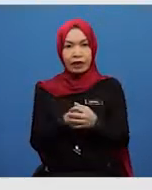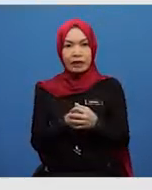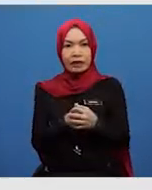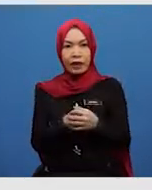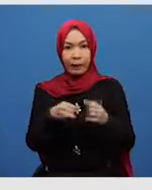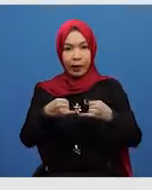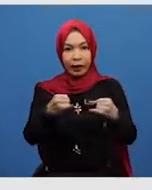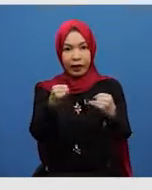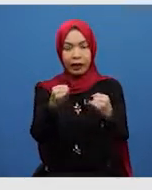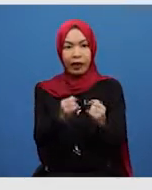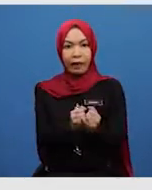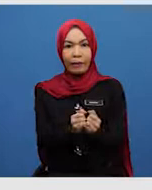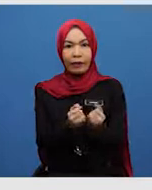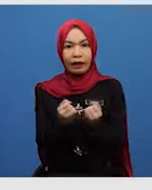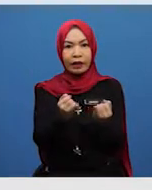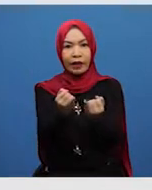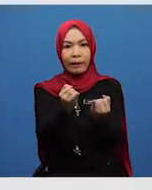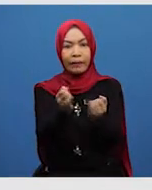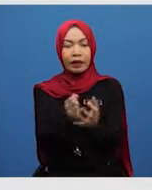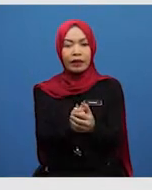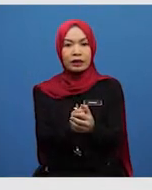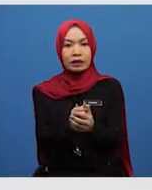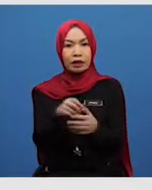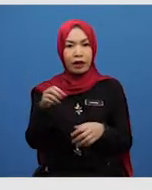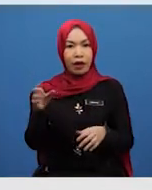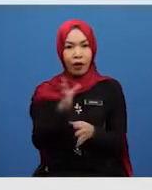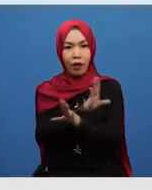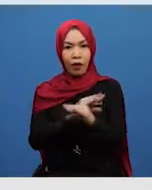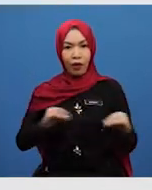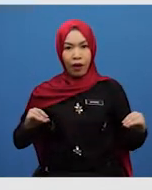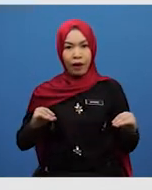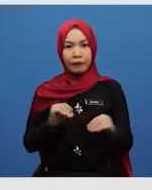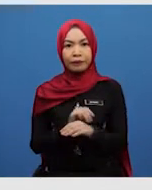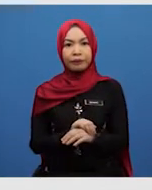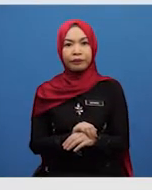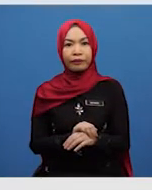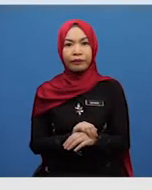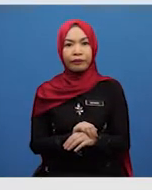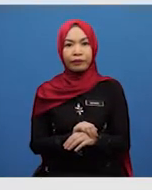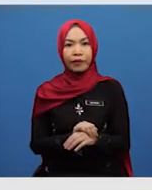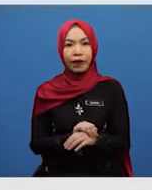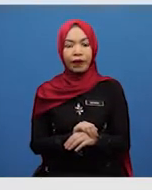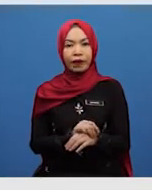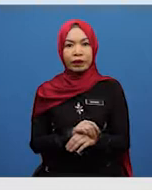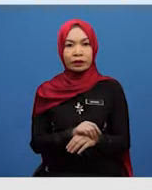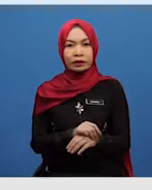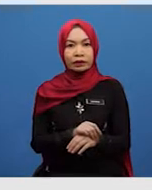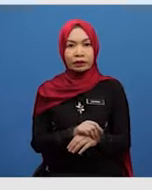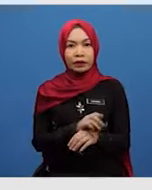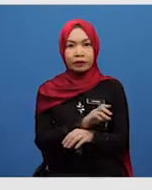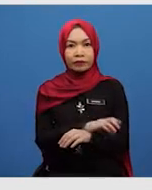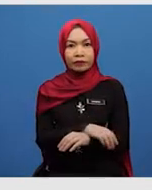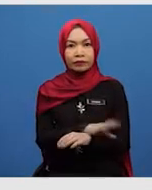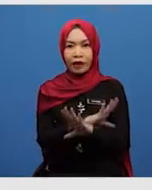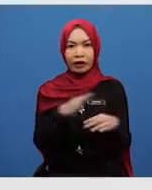campur tangan Kesultanan Brunei golongan jatuh juga bertanggung jawab menjalankan